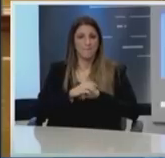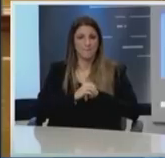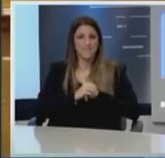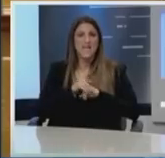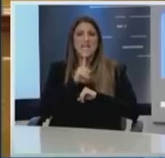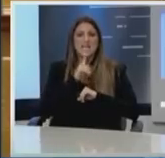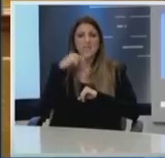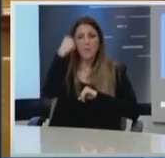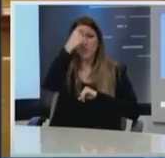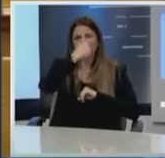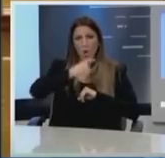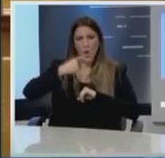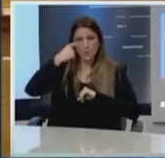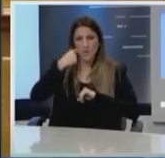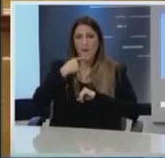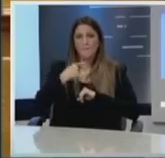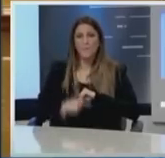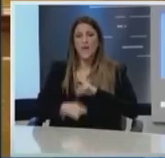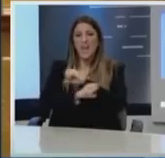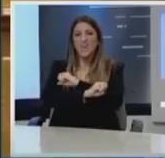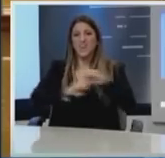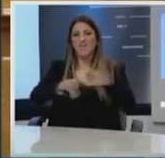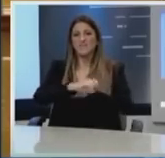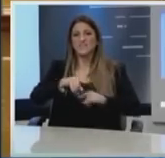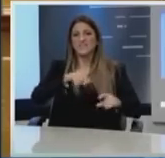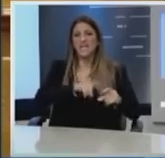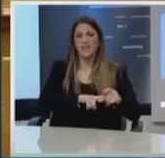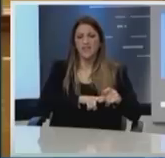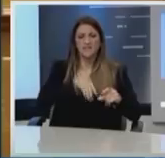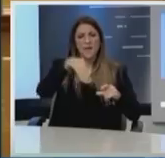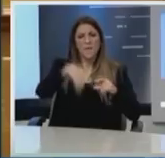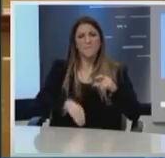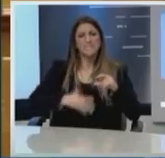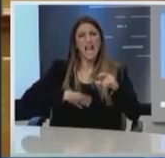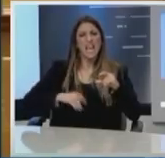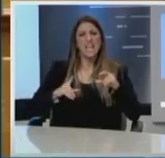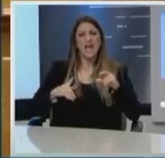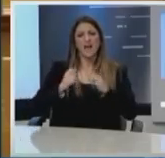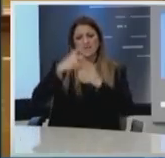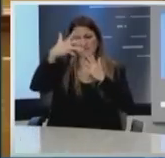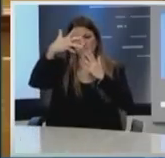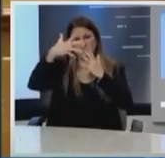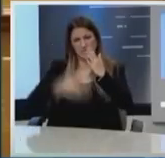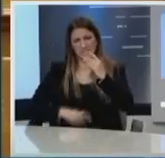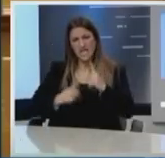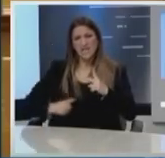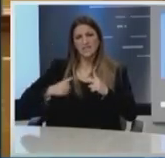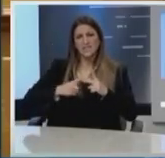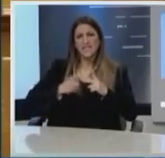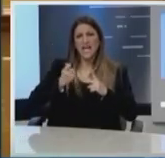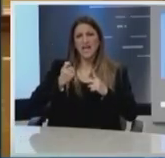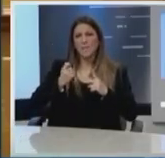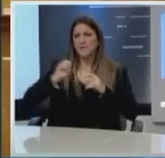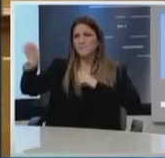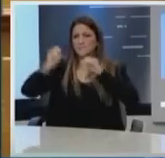ίδια πρόσωπα που αναφέραμε για τις διαφημιστικές εταιρείες, που είναι στη λίστα Lagarde, είναι στα Paradise Island, είναι σε